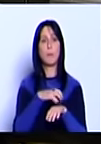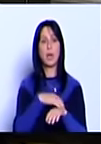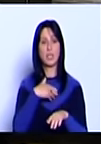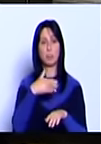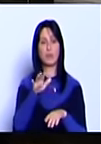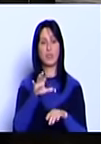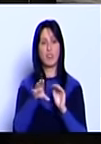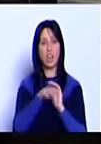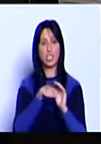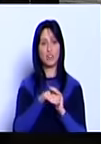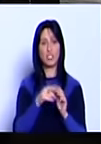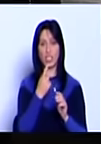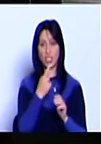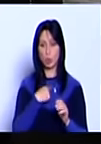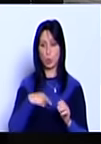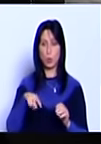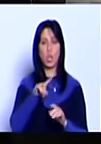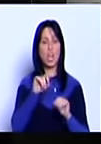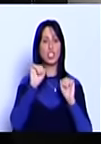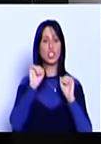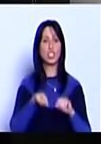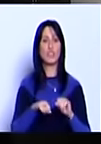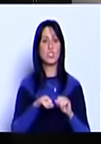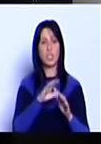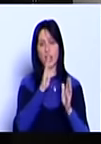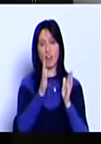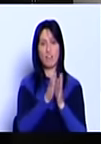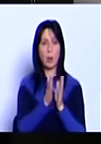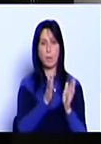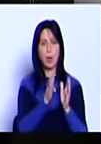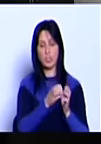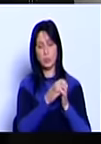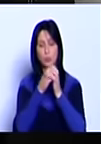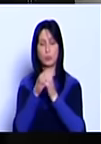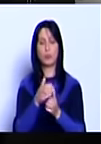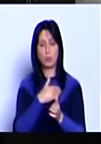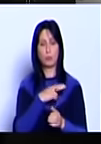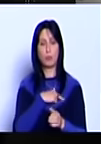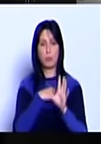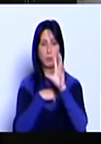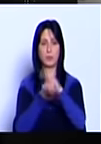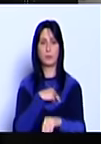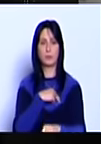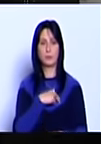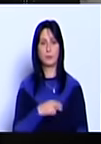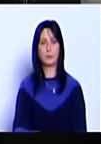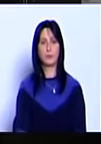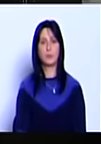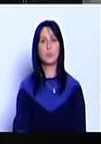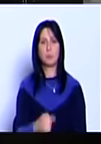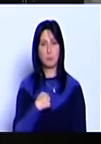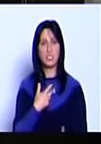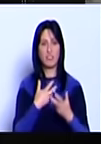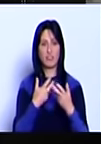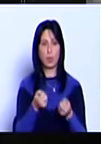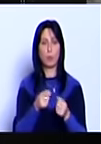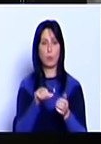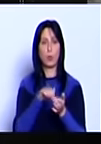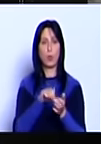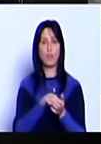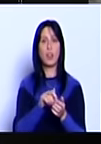არჩევნებში, თითოეულ ჩვენგანს რაც შეგვიძლია, ყველანაირი მაქსიმალური მონაწილეობა უნდა მივიღოთ ამ პროცესში. და მე ზღებულობ ამ მონაწილეობას